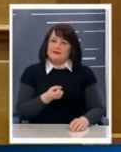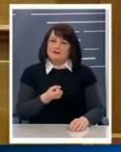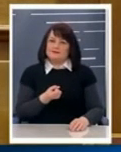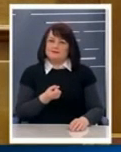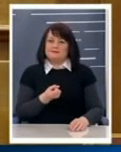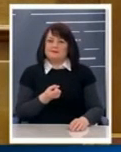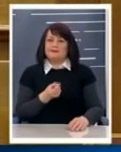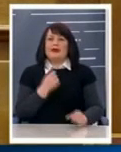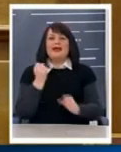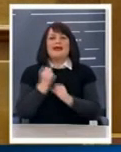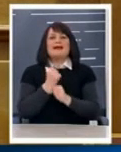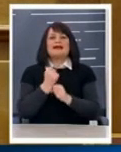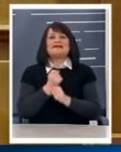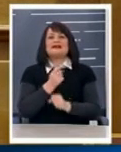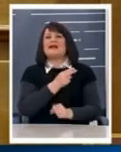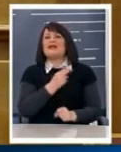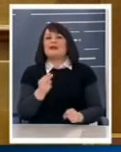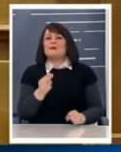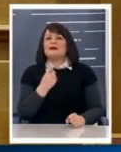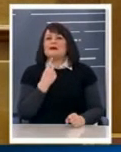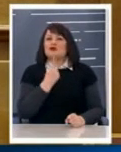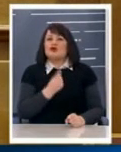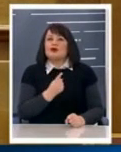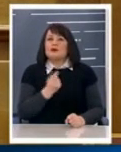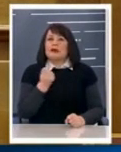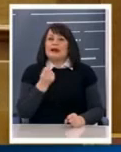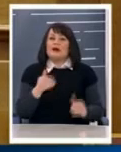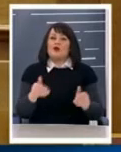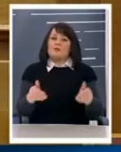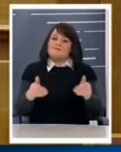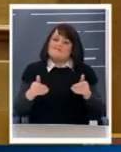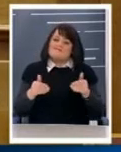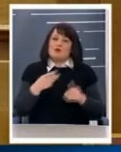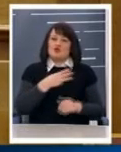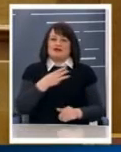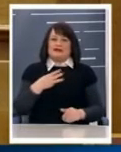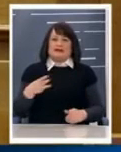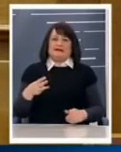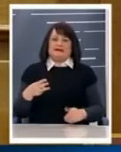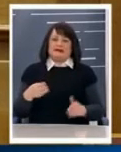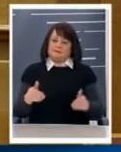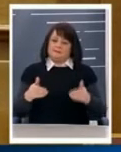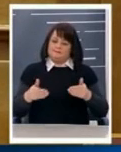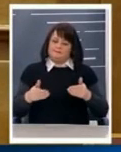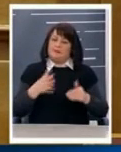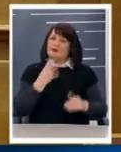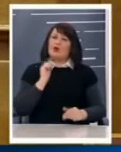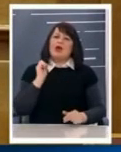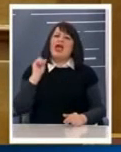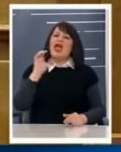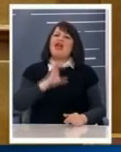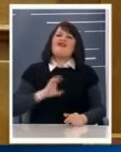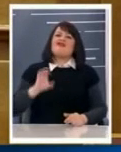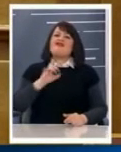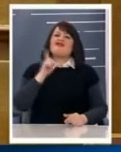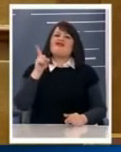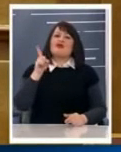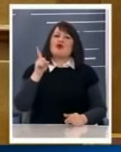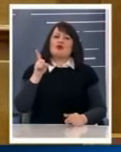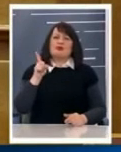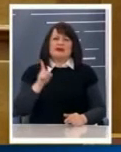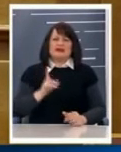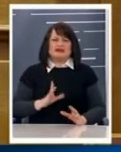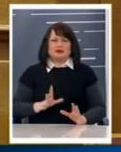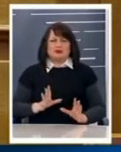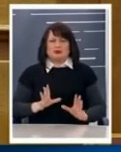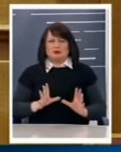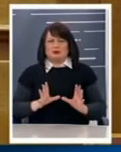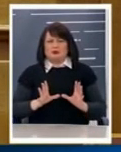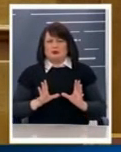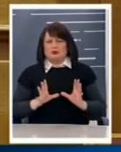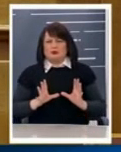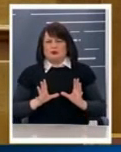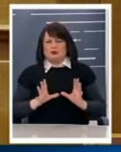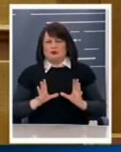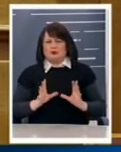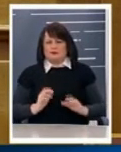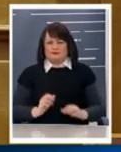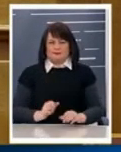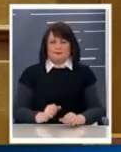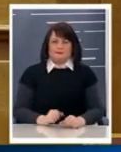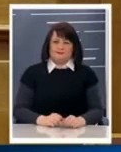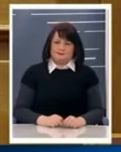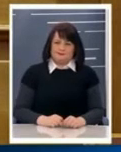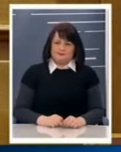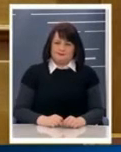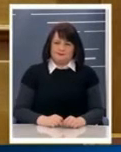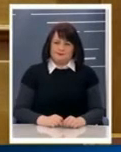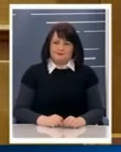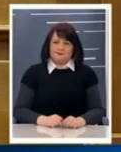στα εργασιακά να κάνει πίσω ΣΥΡΙΖΑ, γιατί για τους ξένους είναι κόκκινο πανί αυτό. Δηλαδή